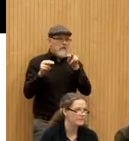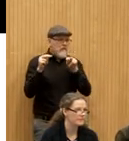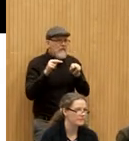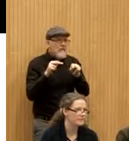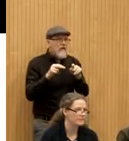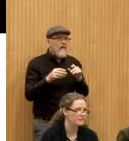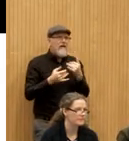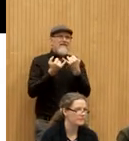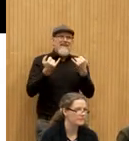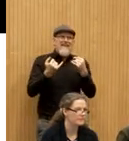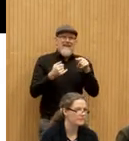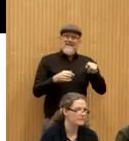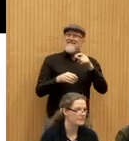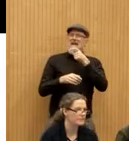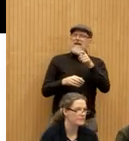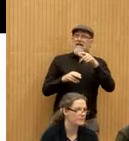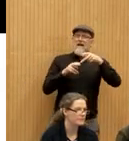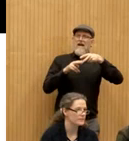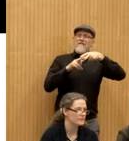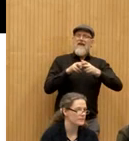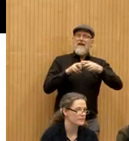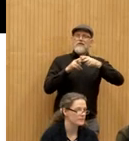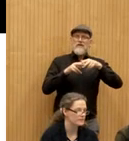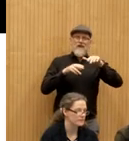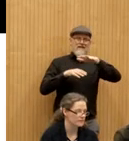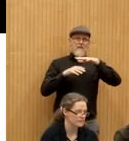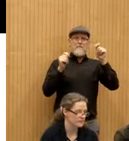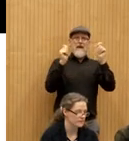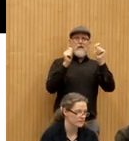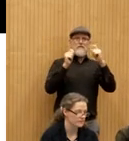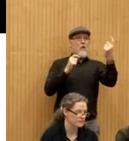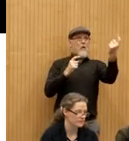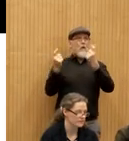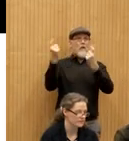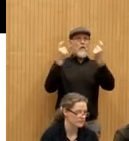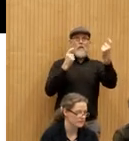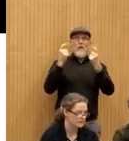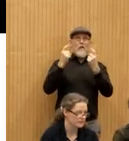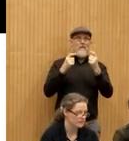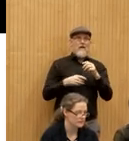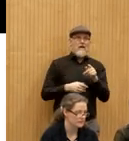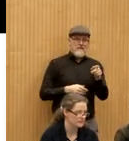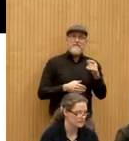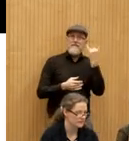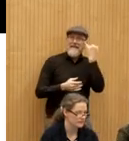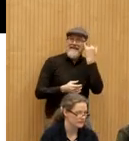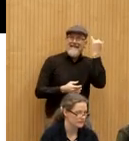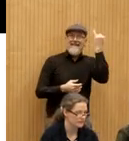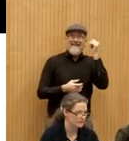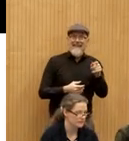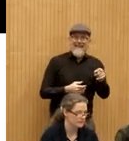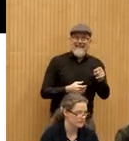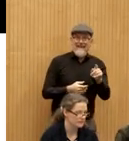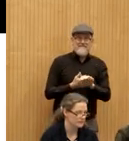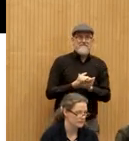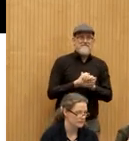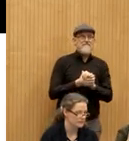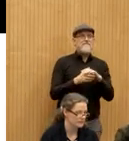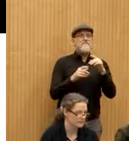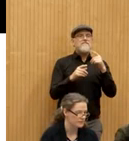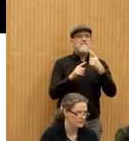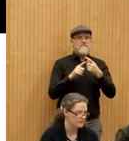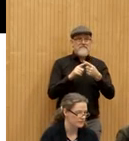Werkstattpausenteam zusammengeschlossen, was wir dann zusammen auch dann das Format durchführen. Dann tun wir immer in einem Team zusammen immer